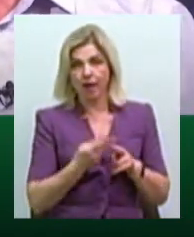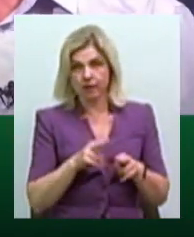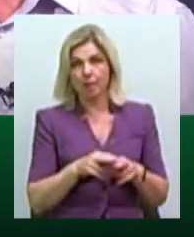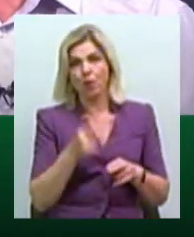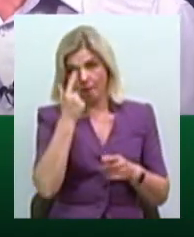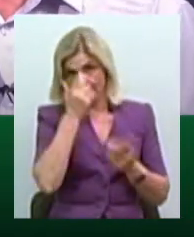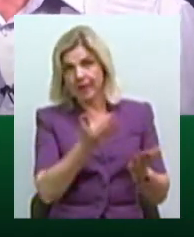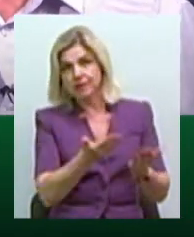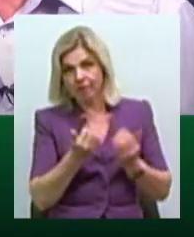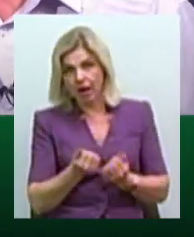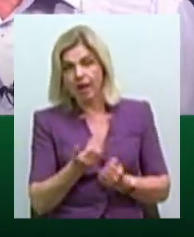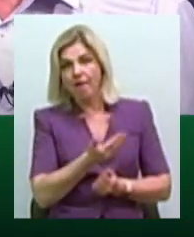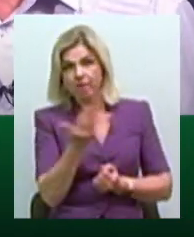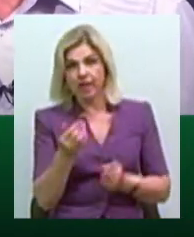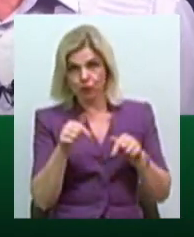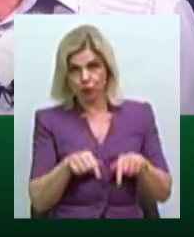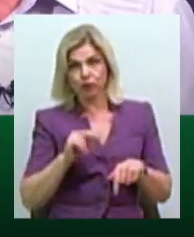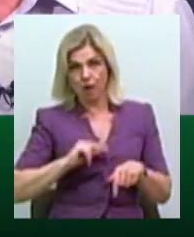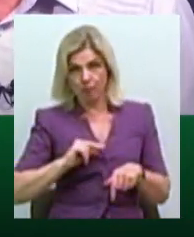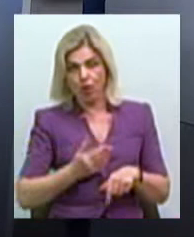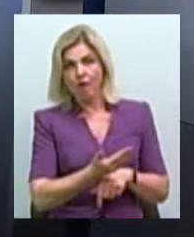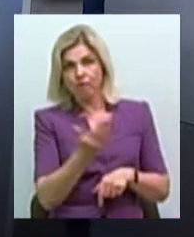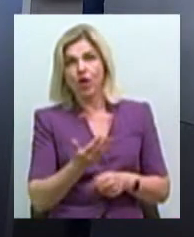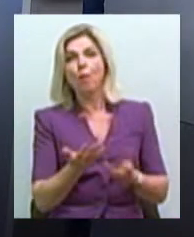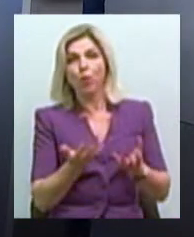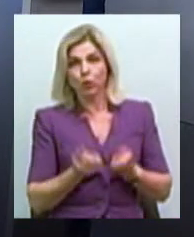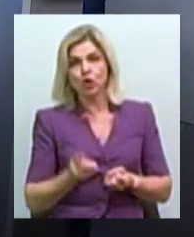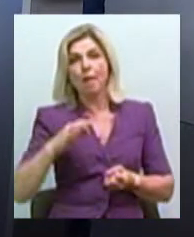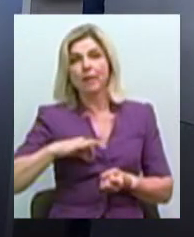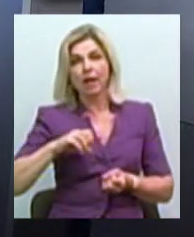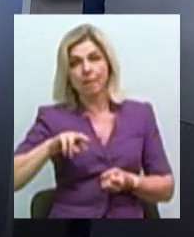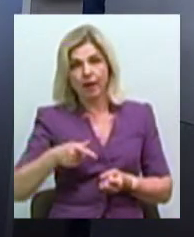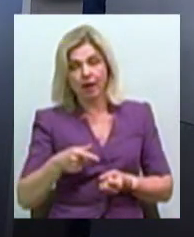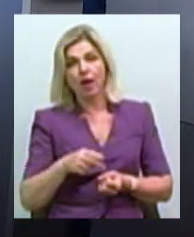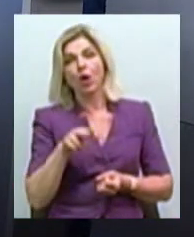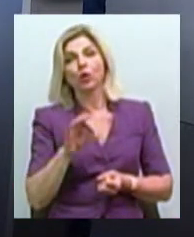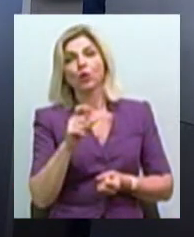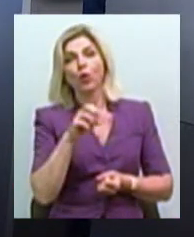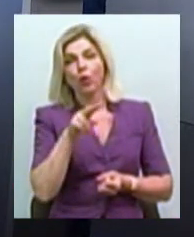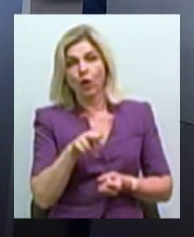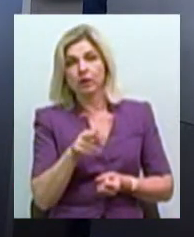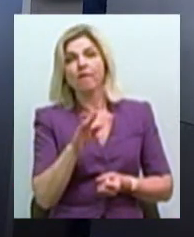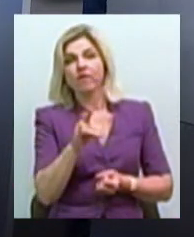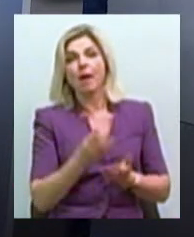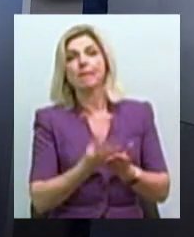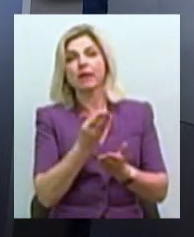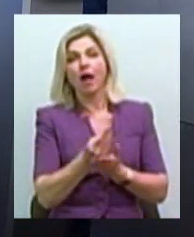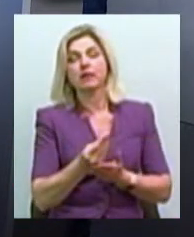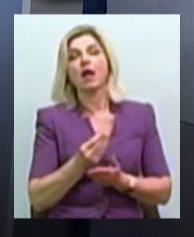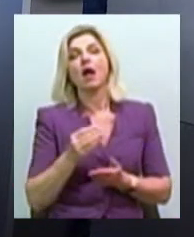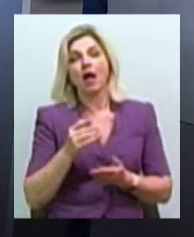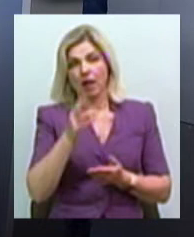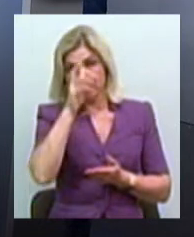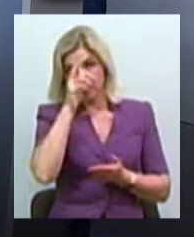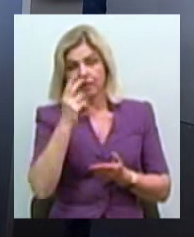жизни города. Вы здесь работаете, вы получаете прибыль, вы получаете доходы. Да, вы платите налоги в городской бюджет в виде там, налога зарплаты,